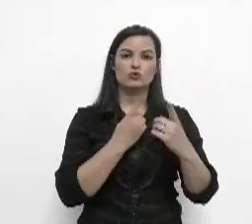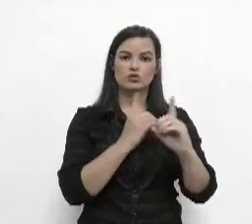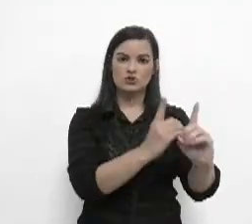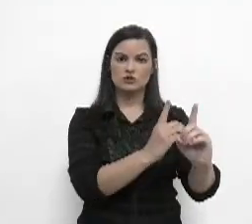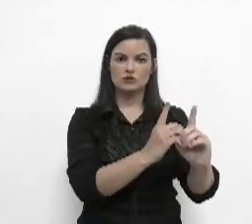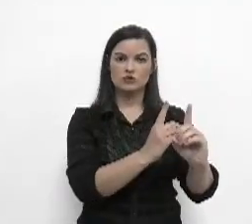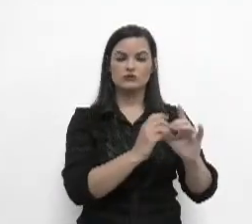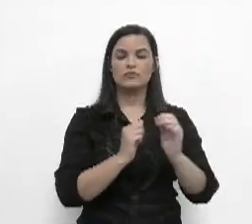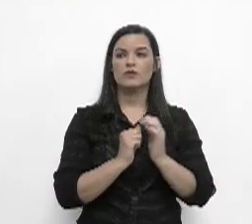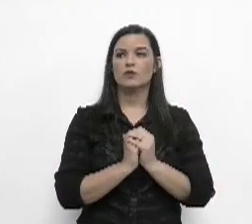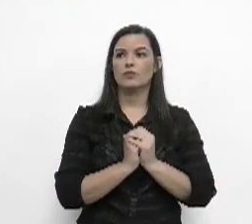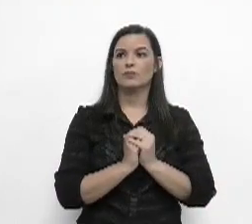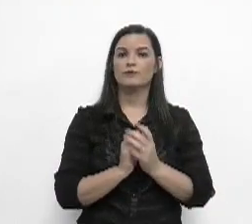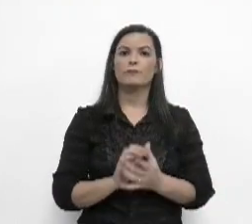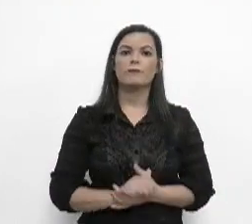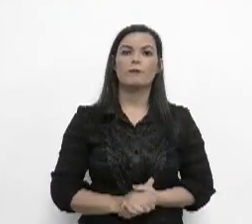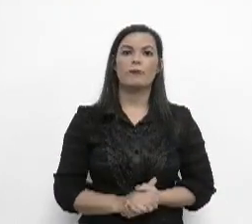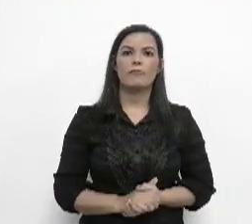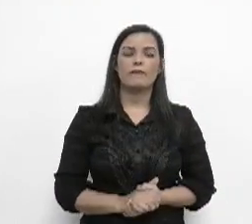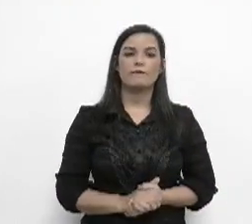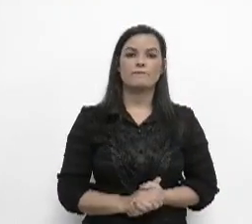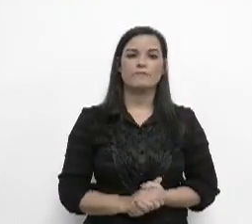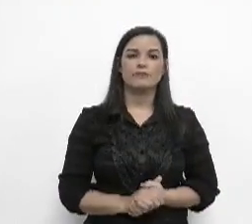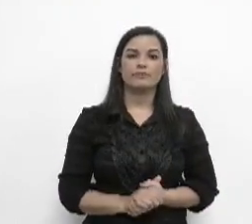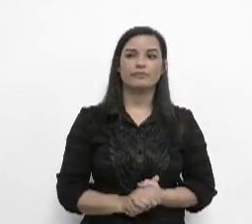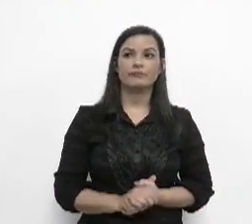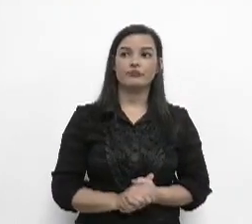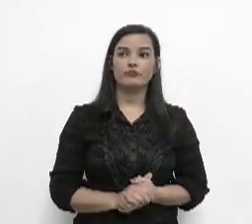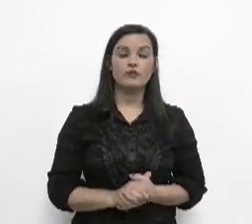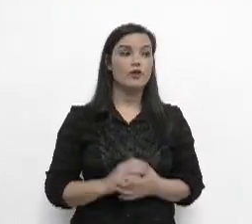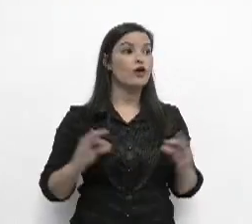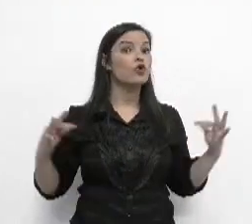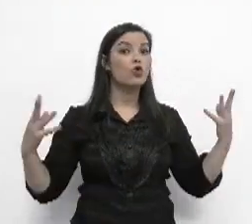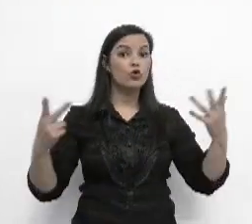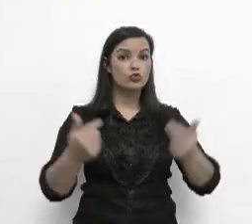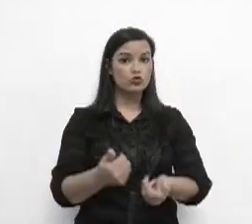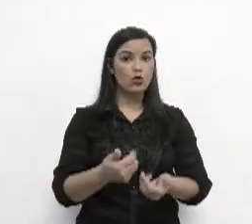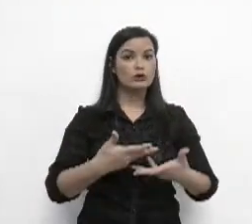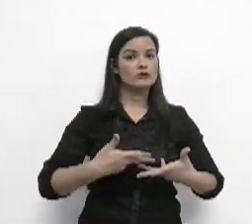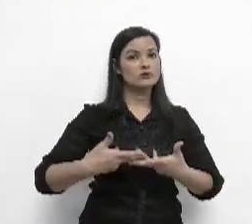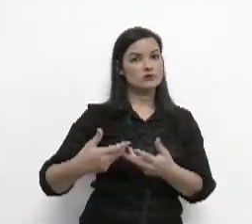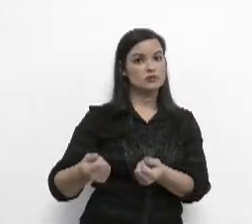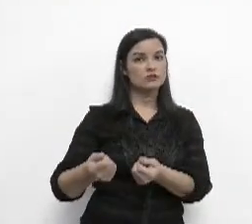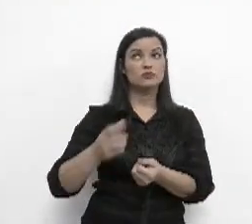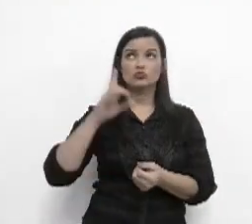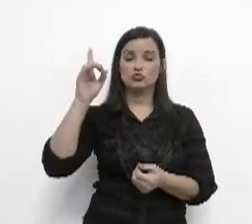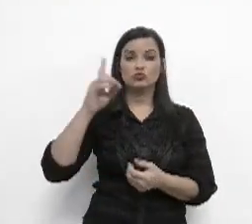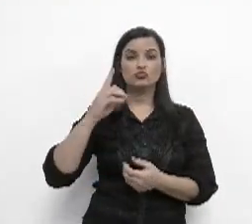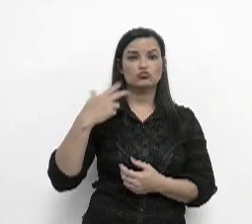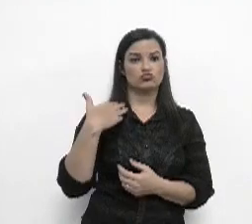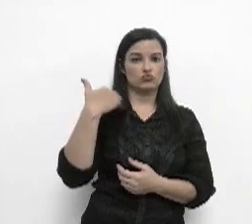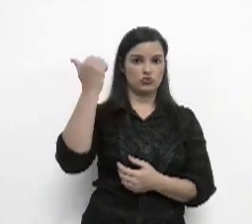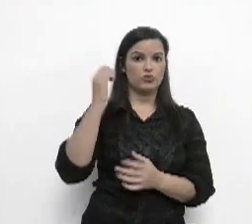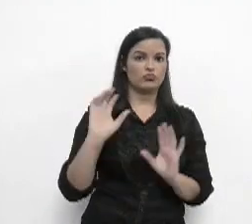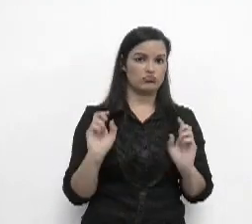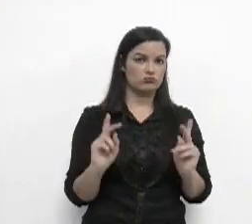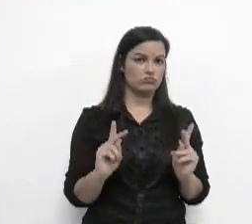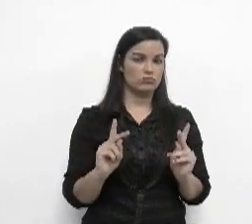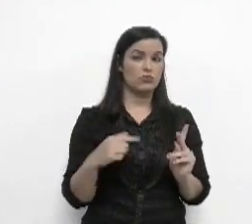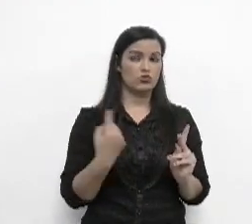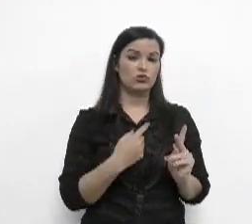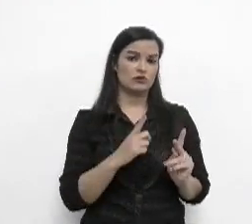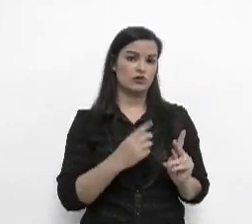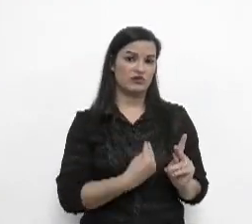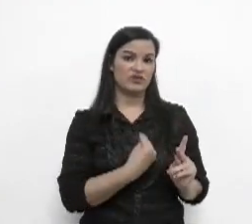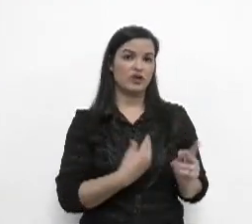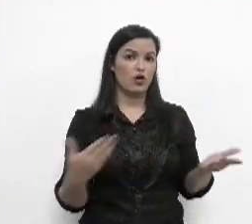우리는 오늘 여기 모두 사명자로 여기 와 있습니다. Todos nós recebemos o chamado e por isso todos nós nesse momento estamos aqui. 하나님이 우리를 부르신